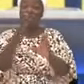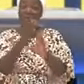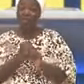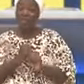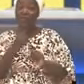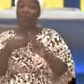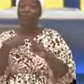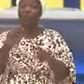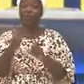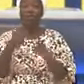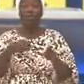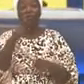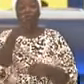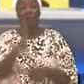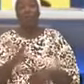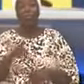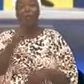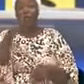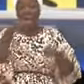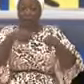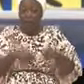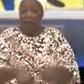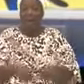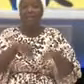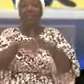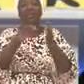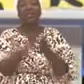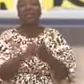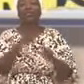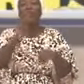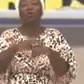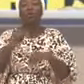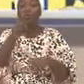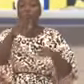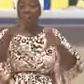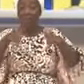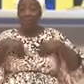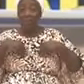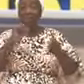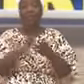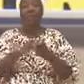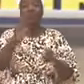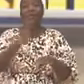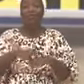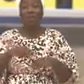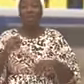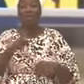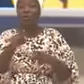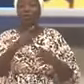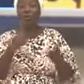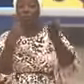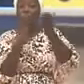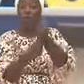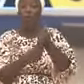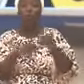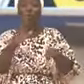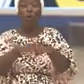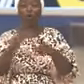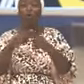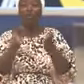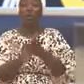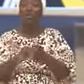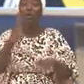de la parole de dieu tu demeures dans l'avertissement tu acceptes l'avertissement tu acceptes